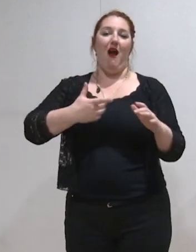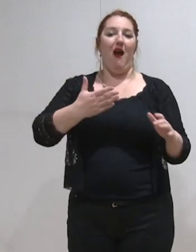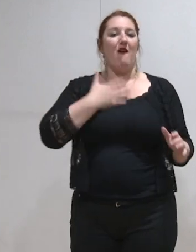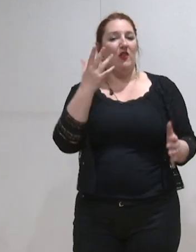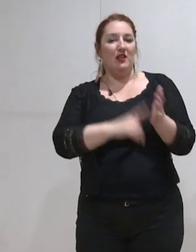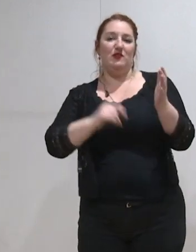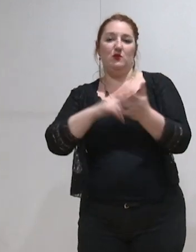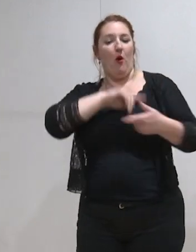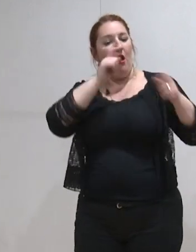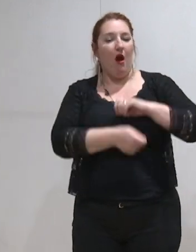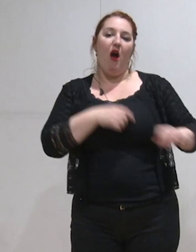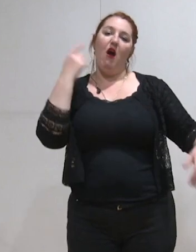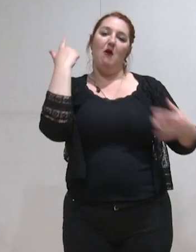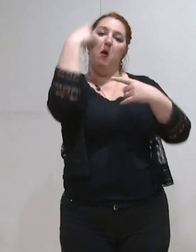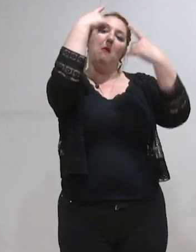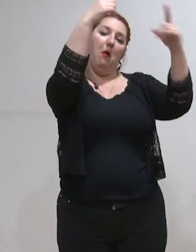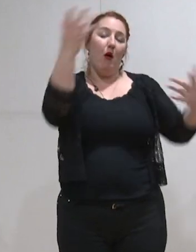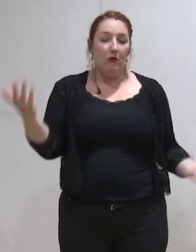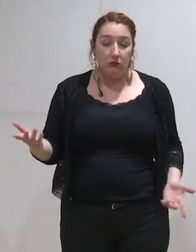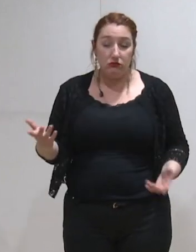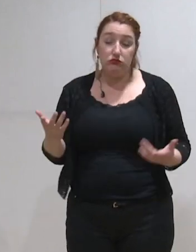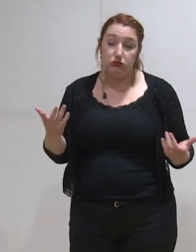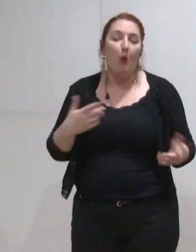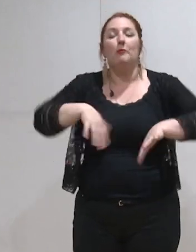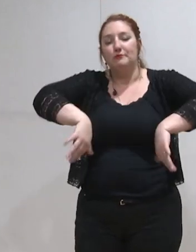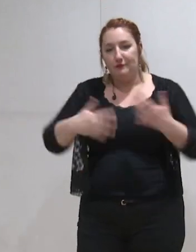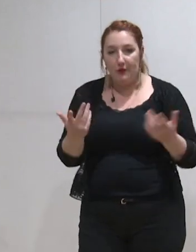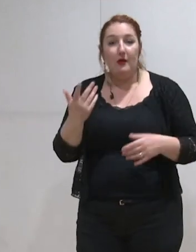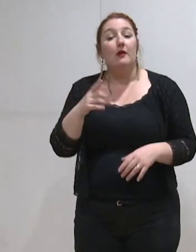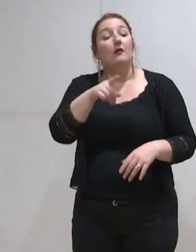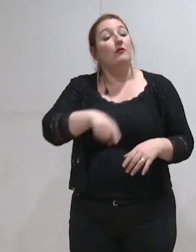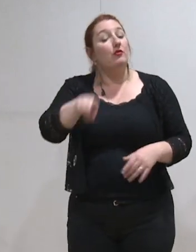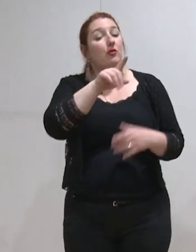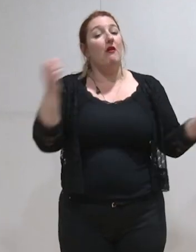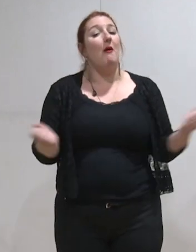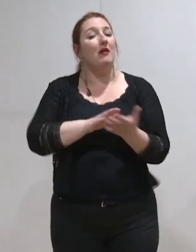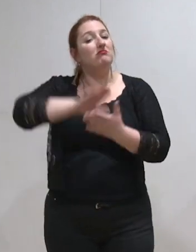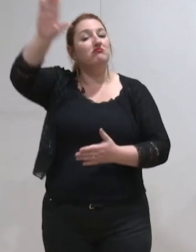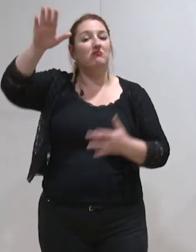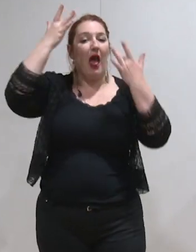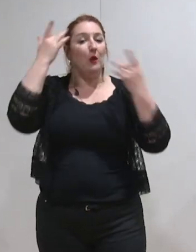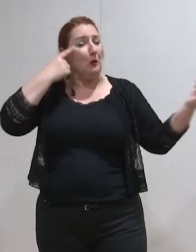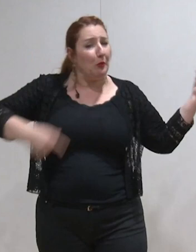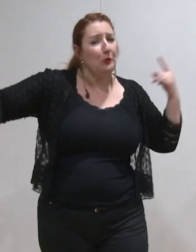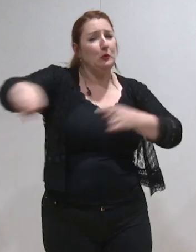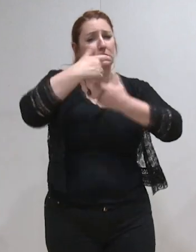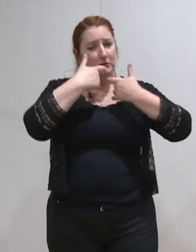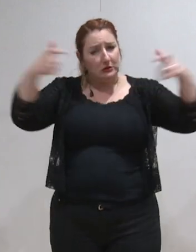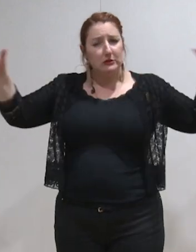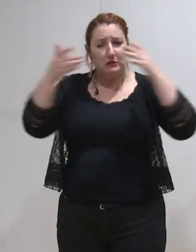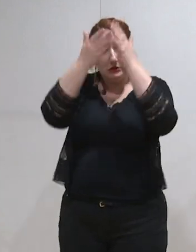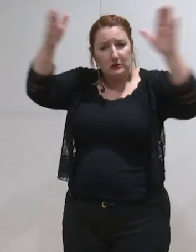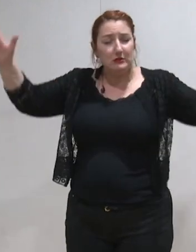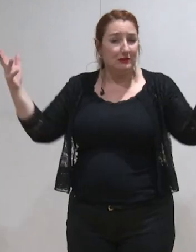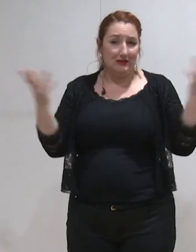importe au final permettre l'accès aux culture pour tous comme vous le promettez dans votre campagne c'est élargir diversifier